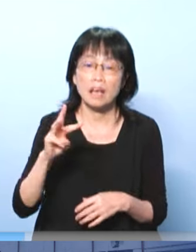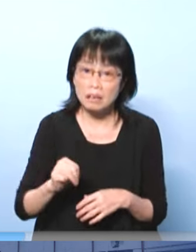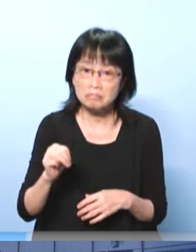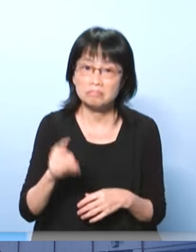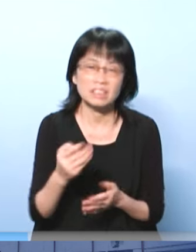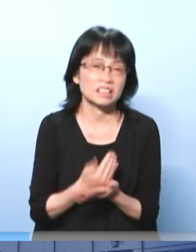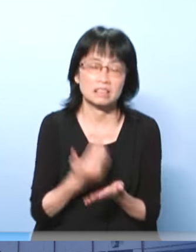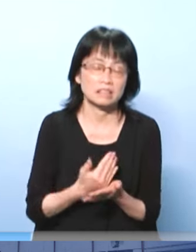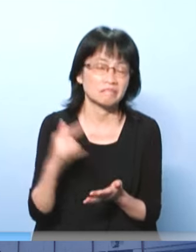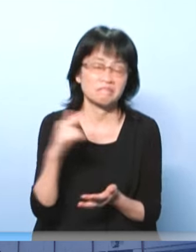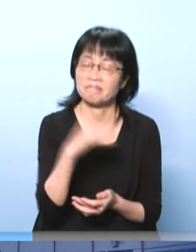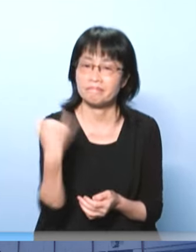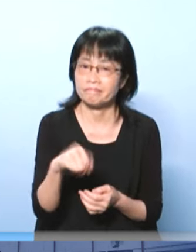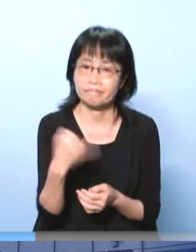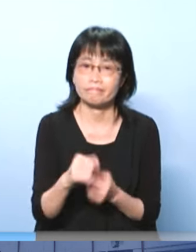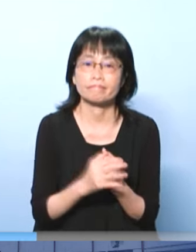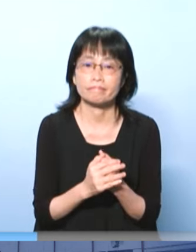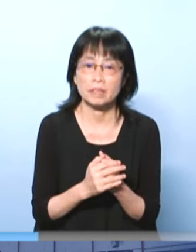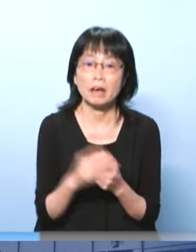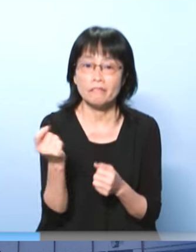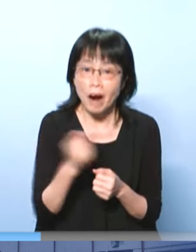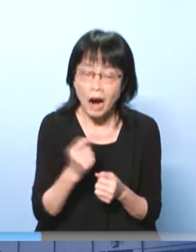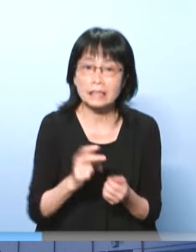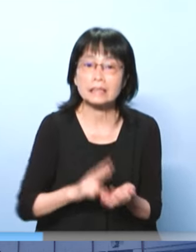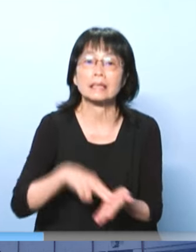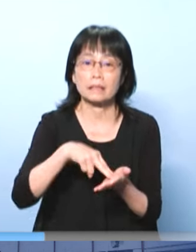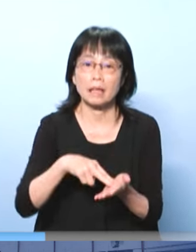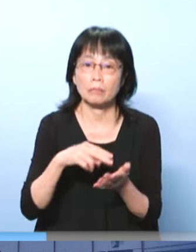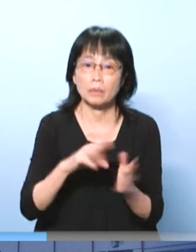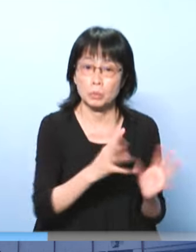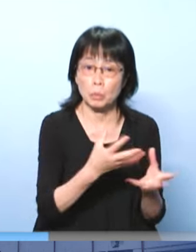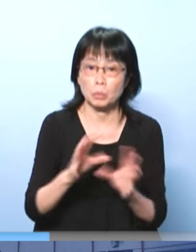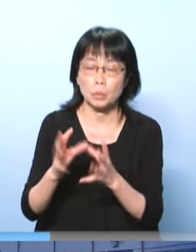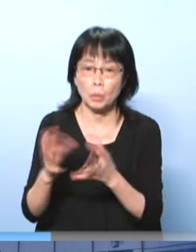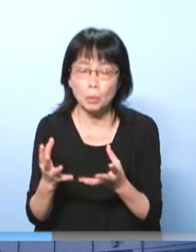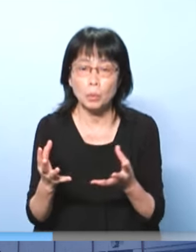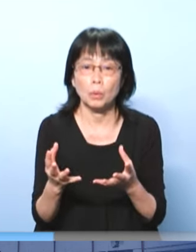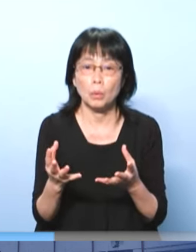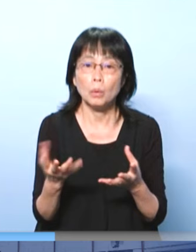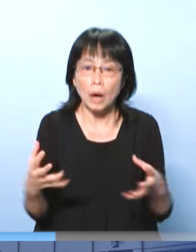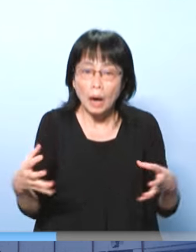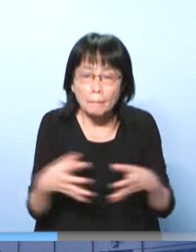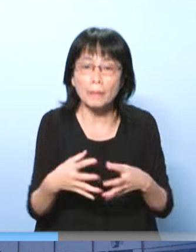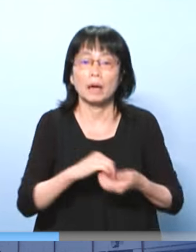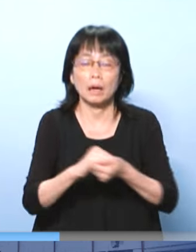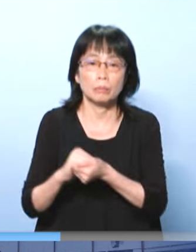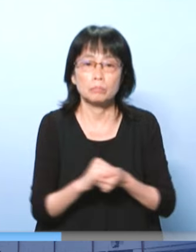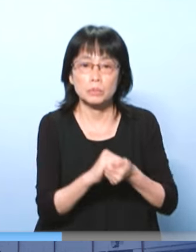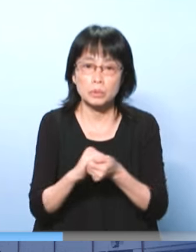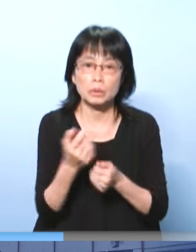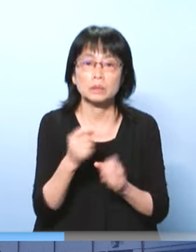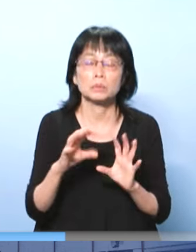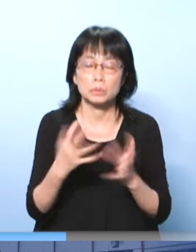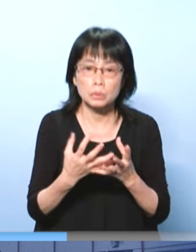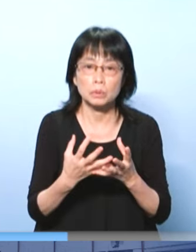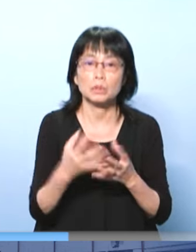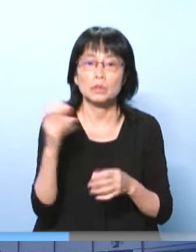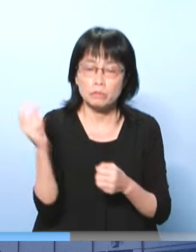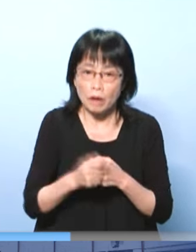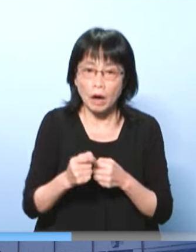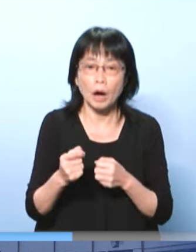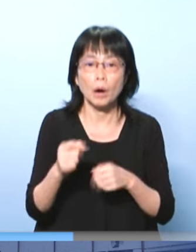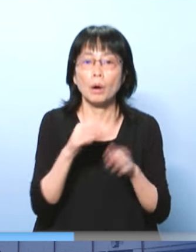咧，其實最重要咧就係盡快成立呢一個跨部門嘅工作小組咧，就去盡快咧去睇下點樣可以安排到一